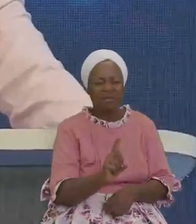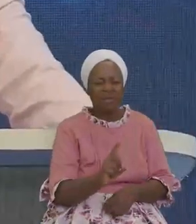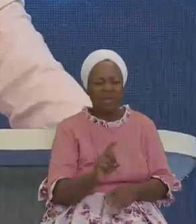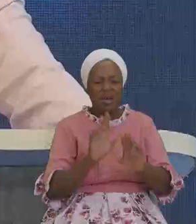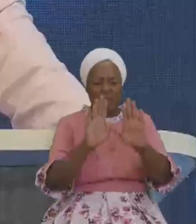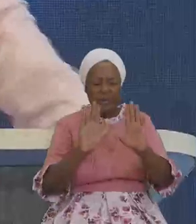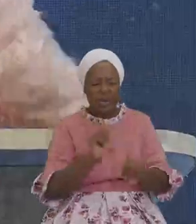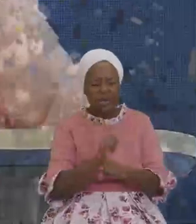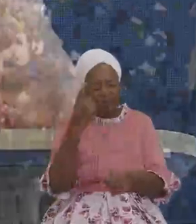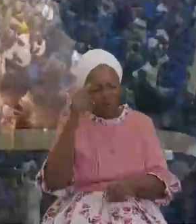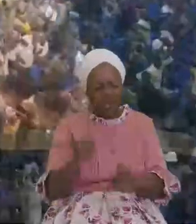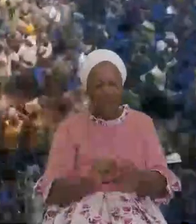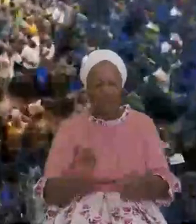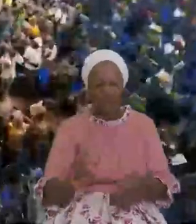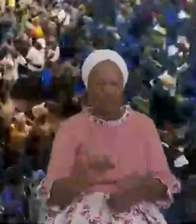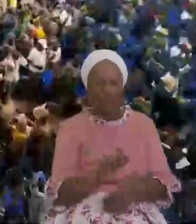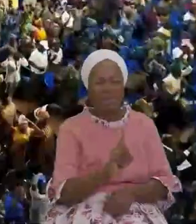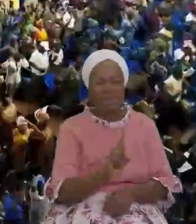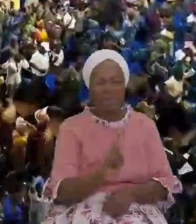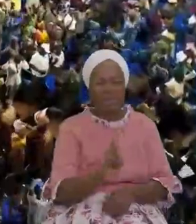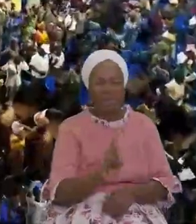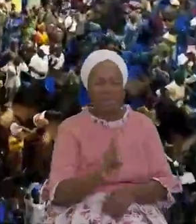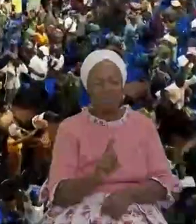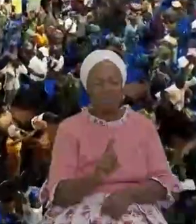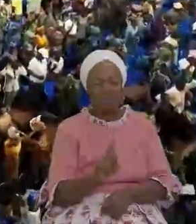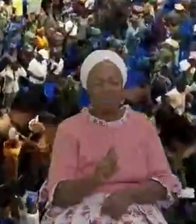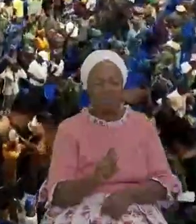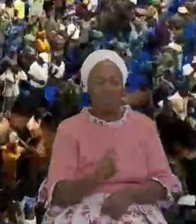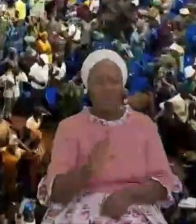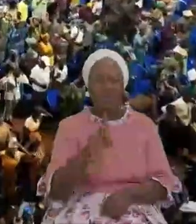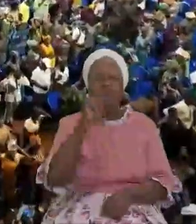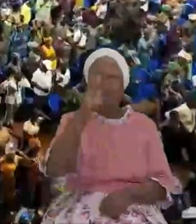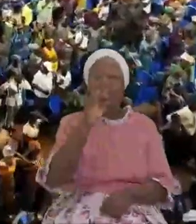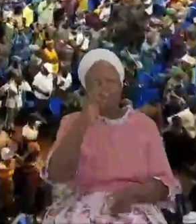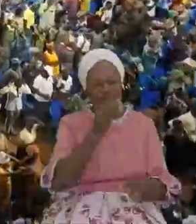Délivrance pour tout le monde. Miracle pour tout le monde.